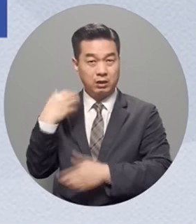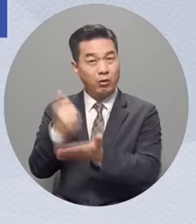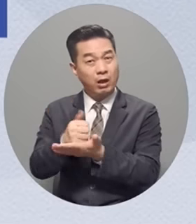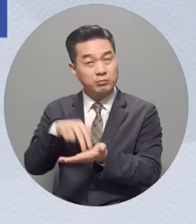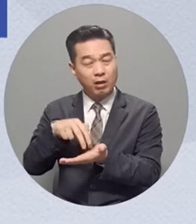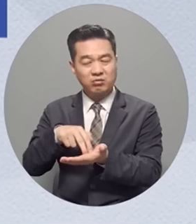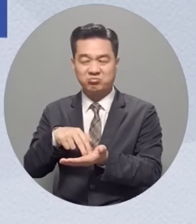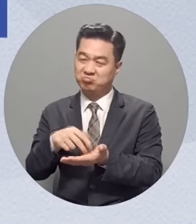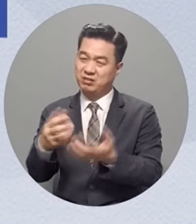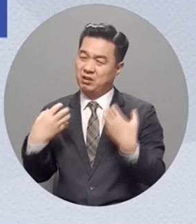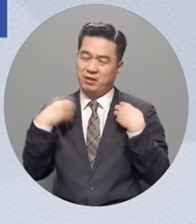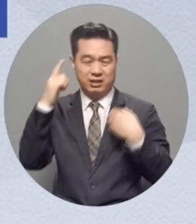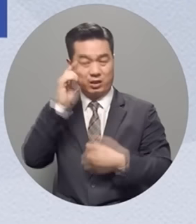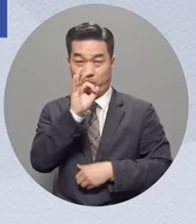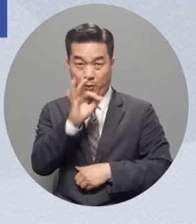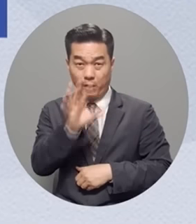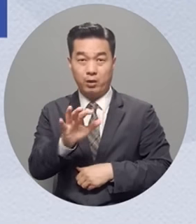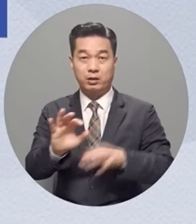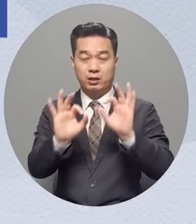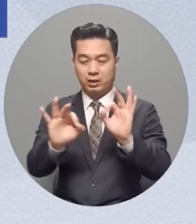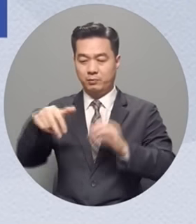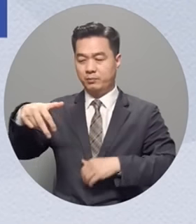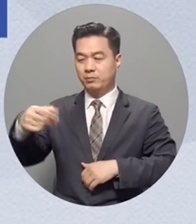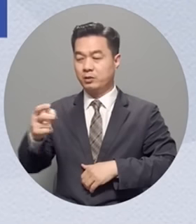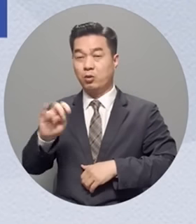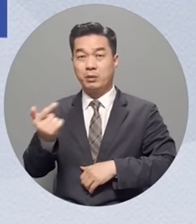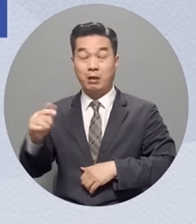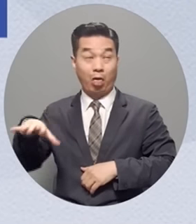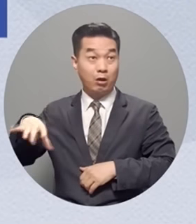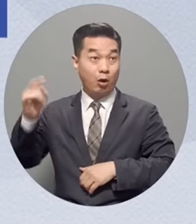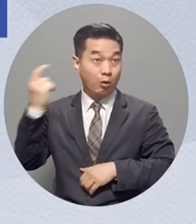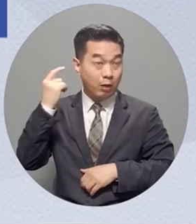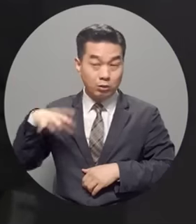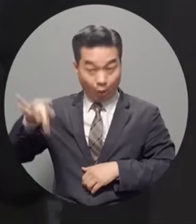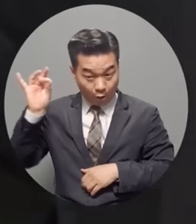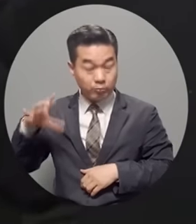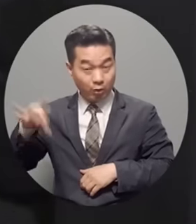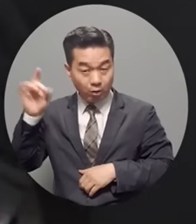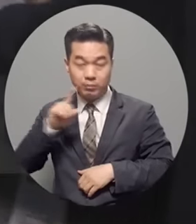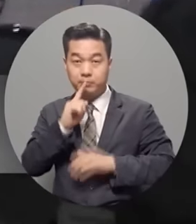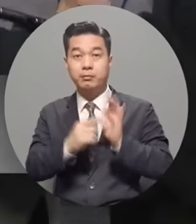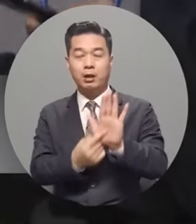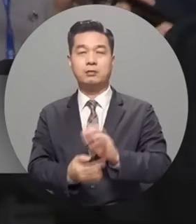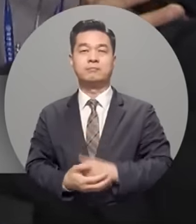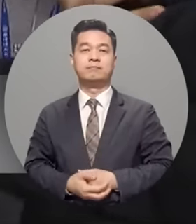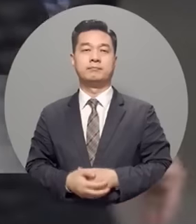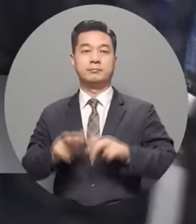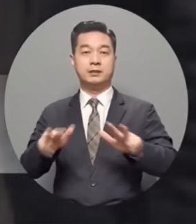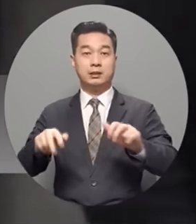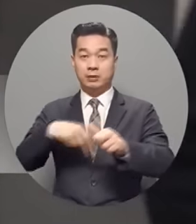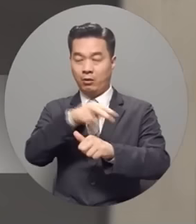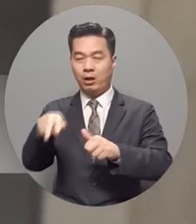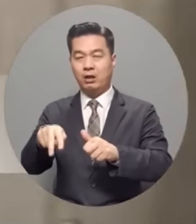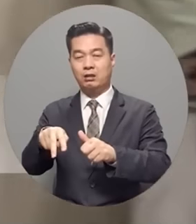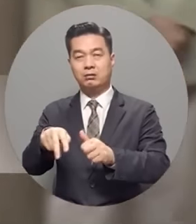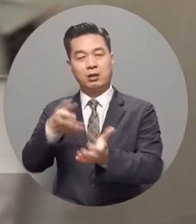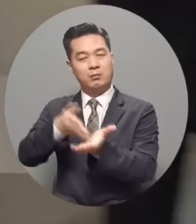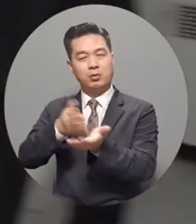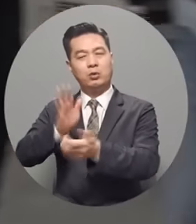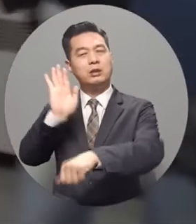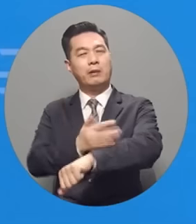입장을 전했고, 김종민 대표는 금시 초문이라는 입장을 밝혔습니다. 지금 기준으로는 오보가 돼버린